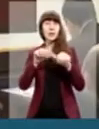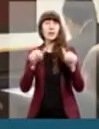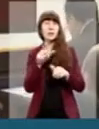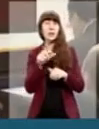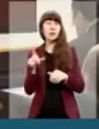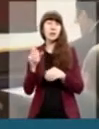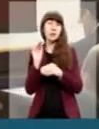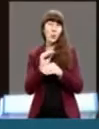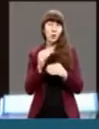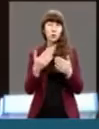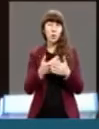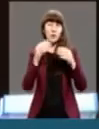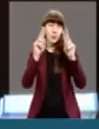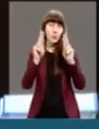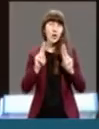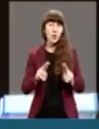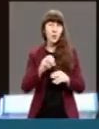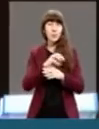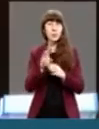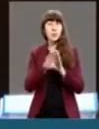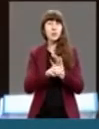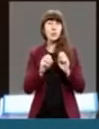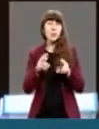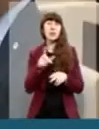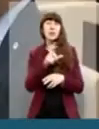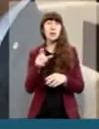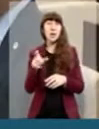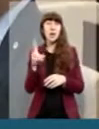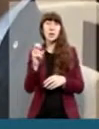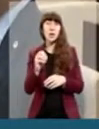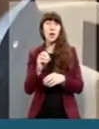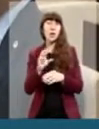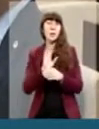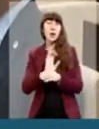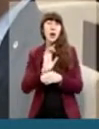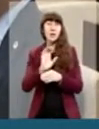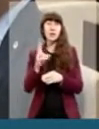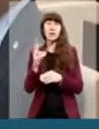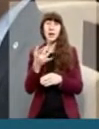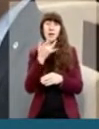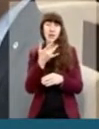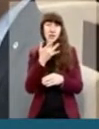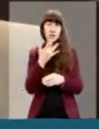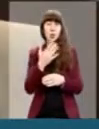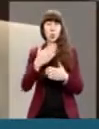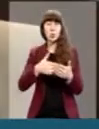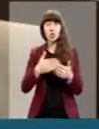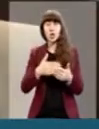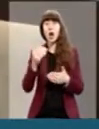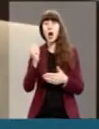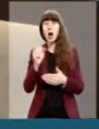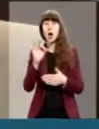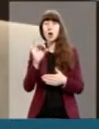дополнили документ новыми правилами по обеспечению безопасности населения направленными на регулирование хранения и уничтожения оружия